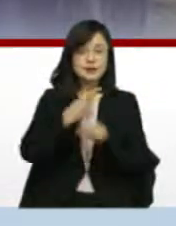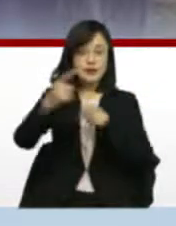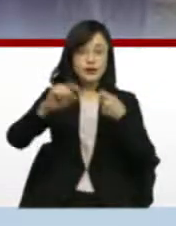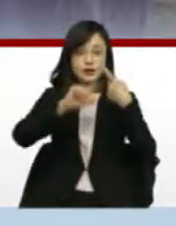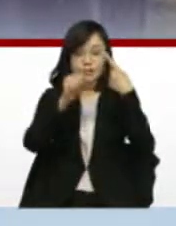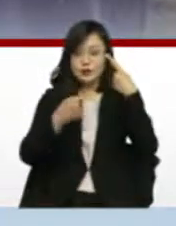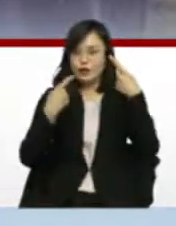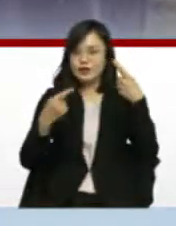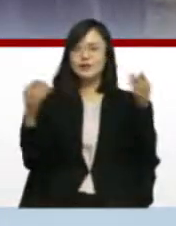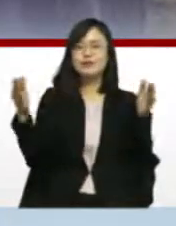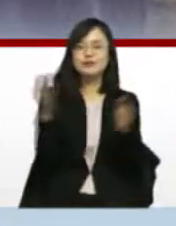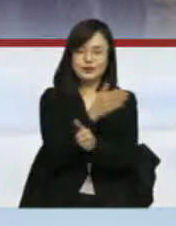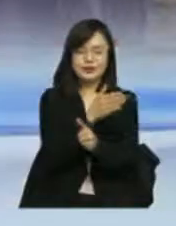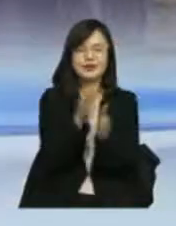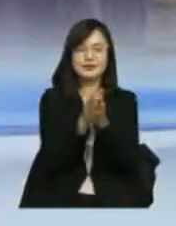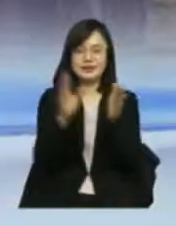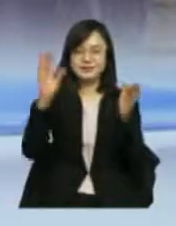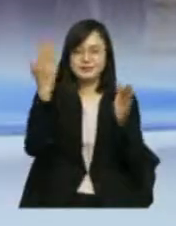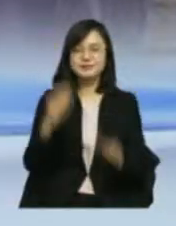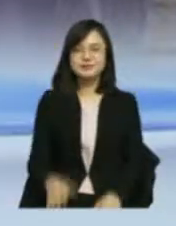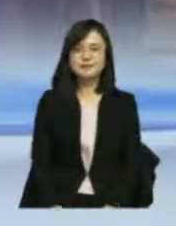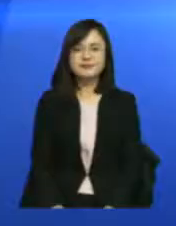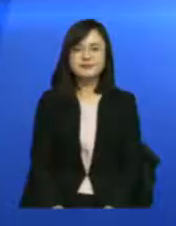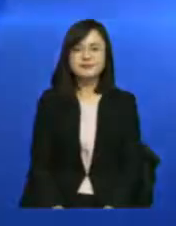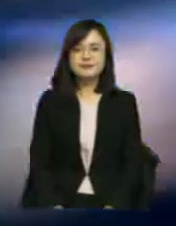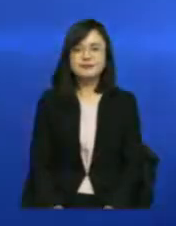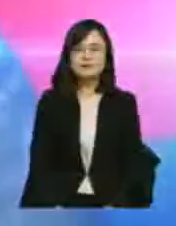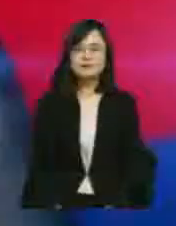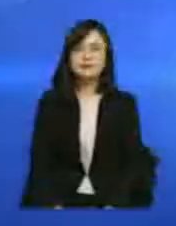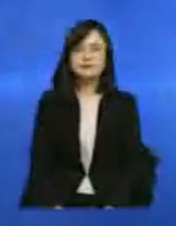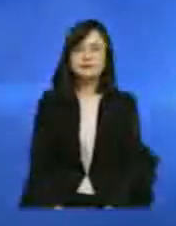1월 1일부터 시행됩니다. 천사연 기자입니다.